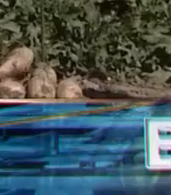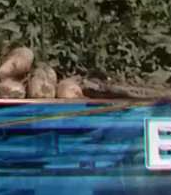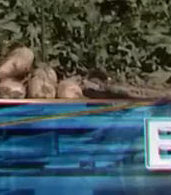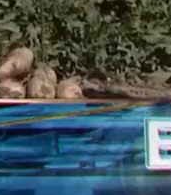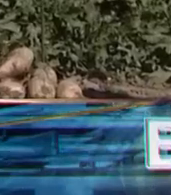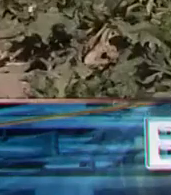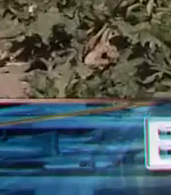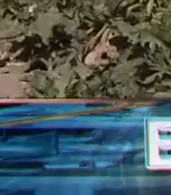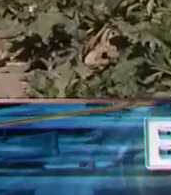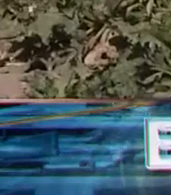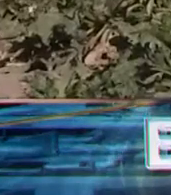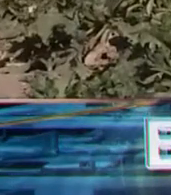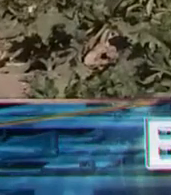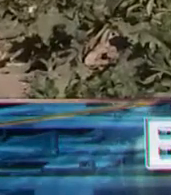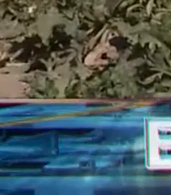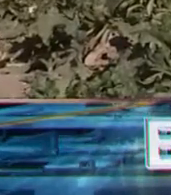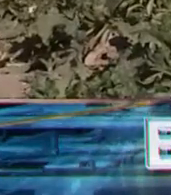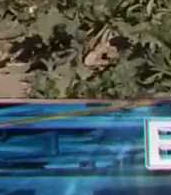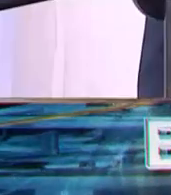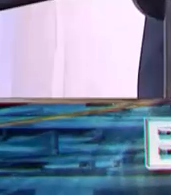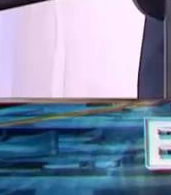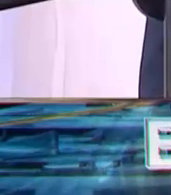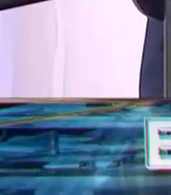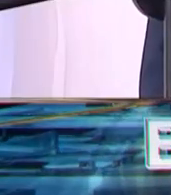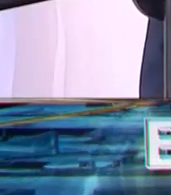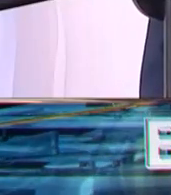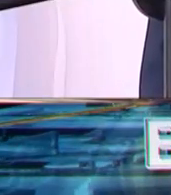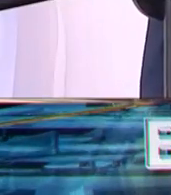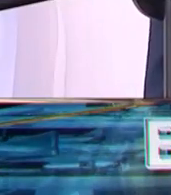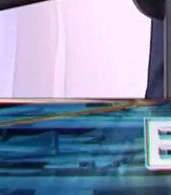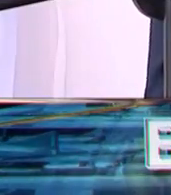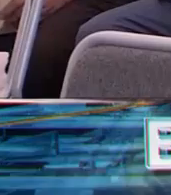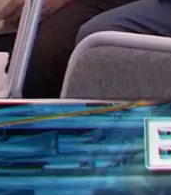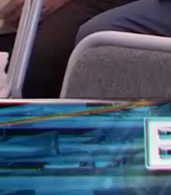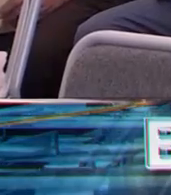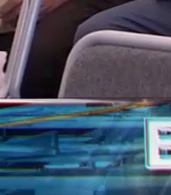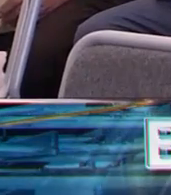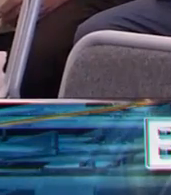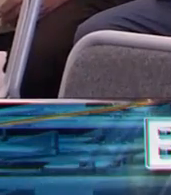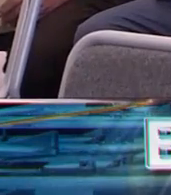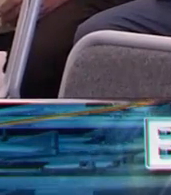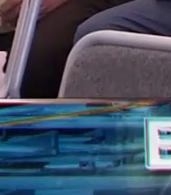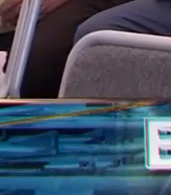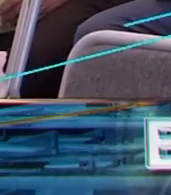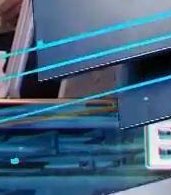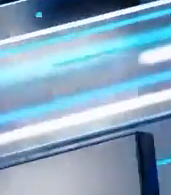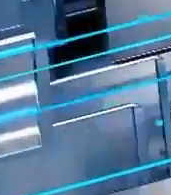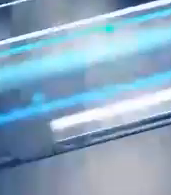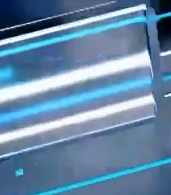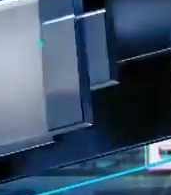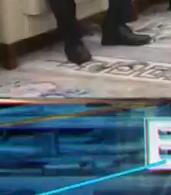Жетісулық дихандар күзгі рапсты өнергәсіптік деңгейде өсіргелі жатыр. Бүгін олар отандық аграрлық ғалымдармен кездесті.